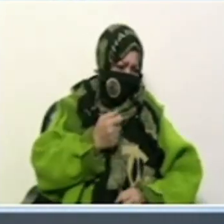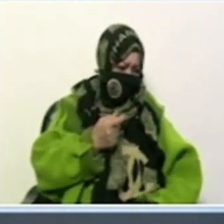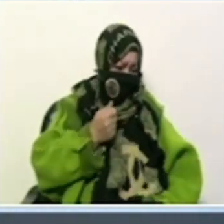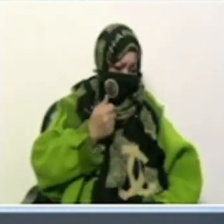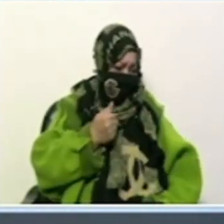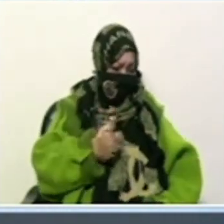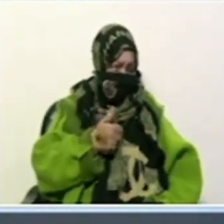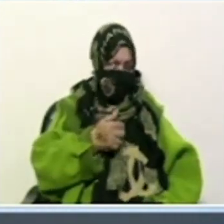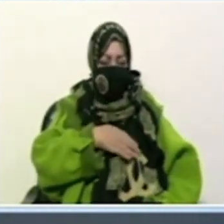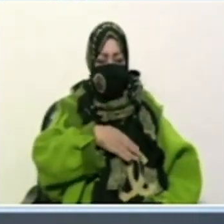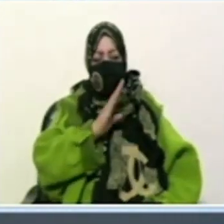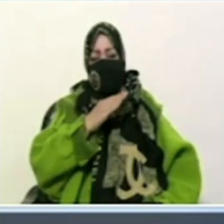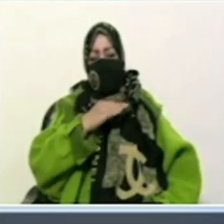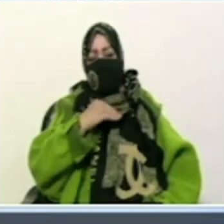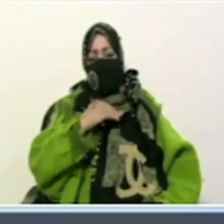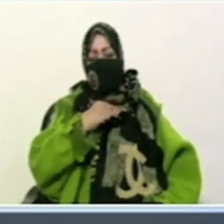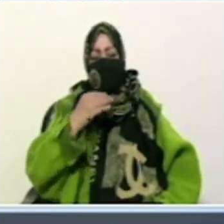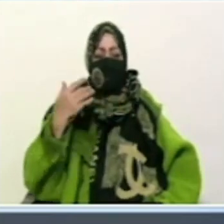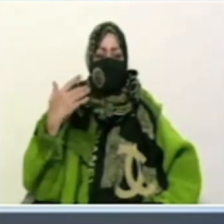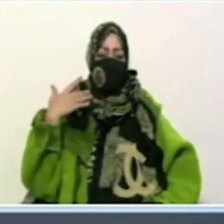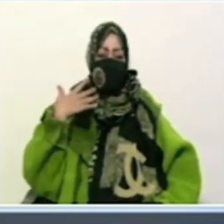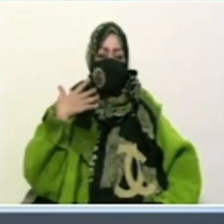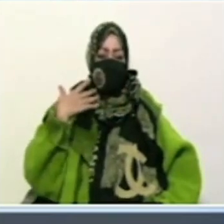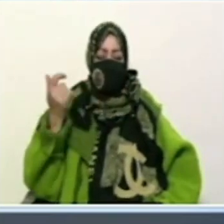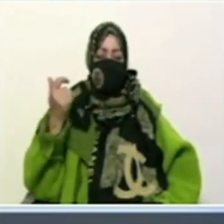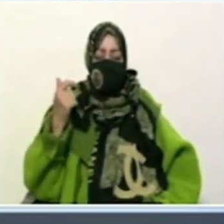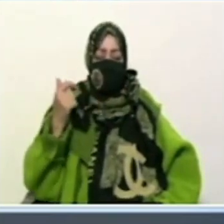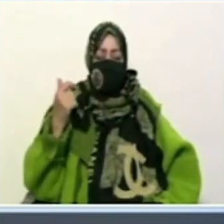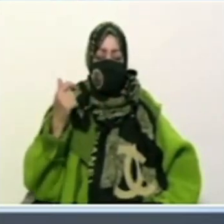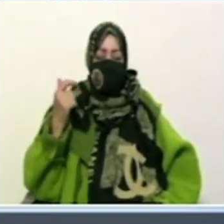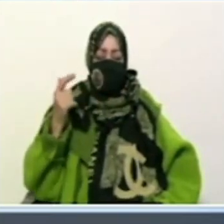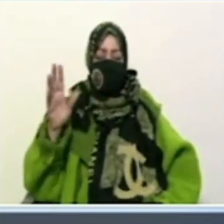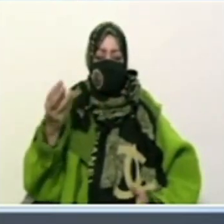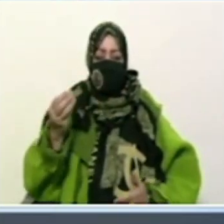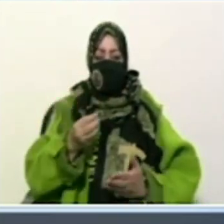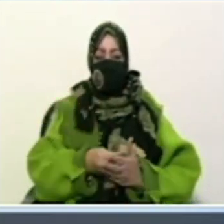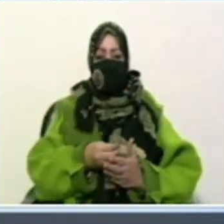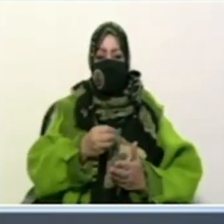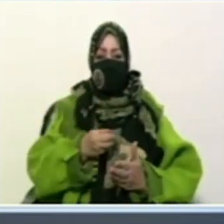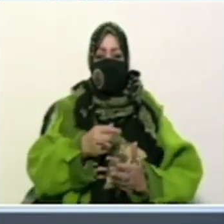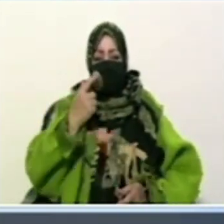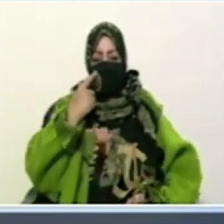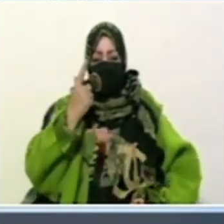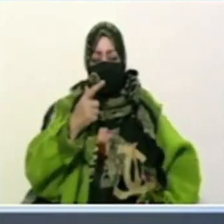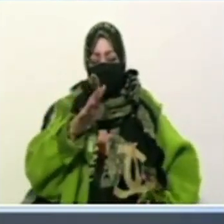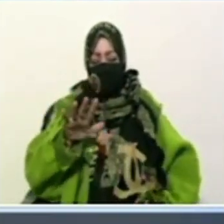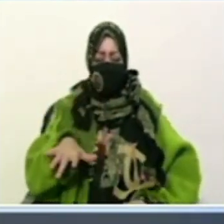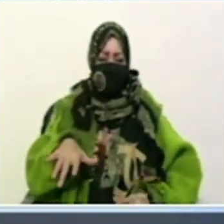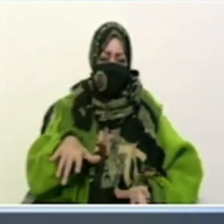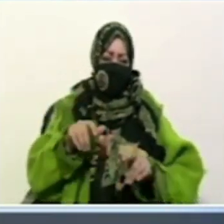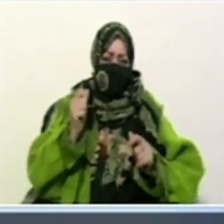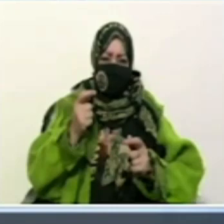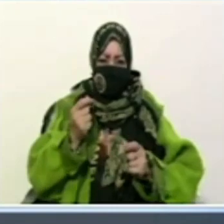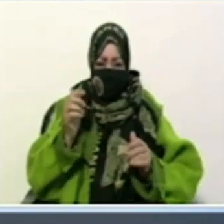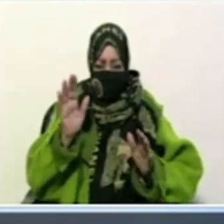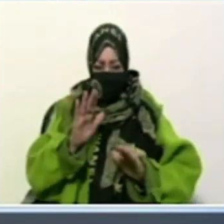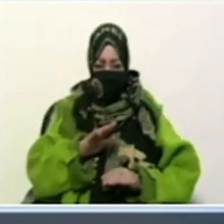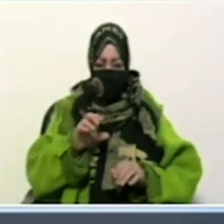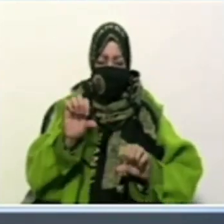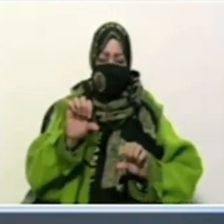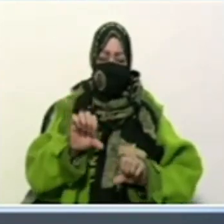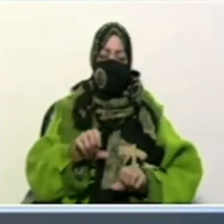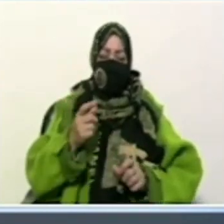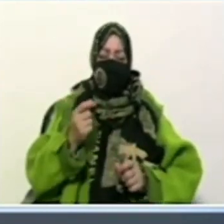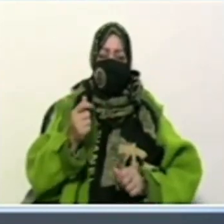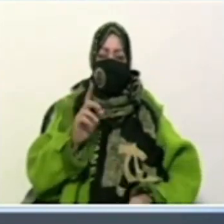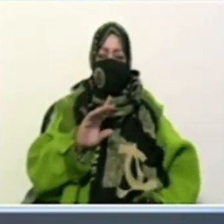ويعني اتفاق الناس على تركها لا يجوز مثل هذا، لكن في الحقيقة هي مندوبة ندب فقط، فهي أخف وأقل